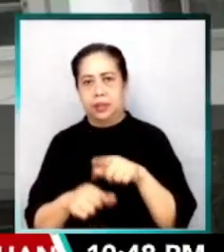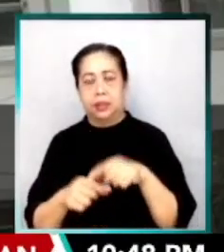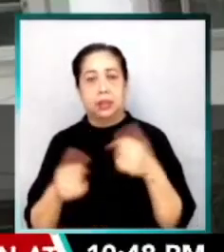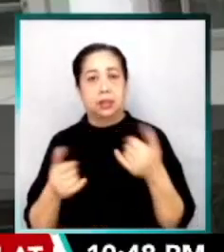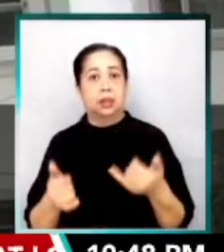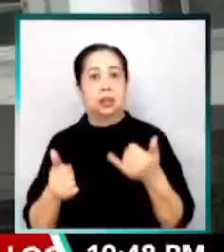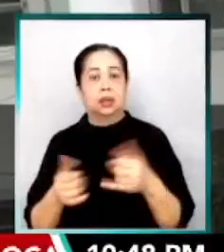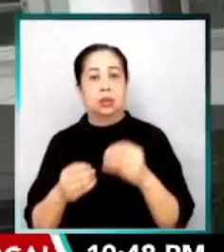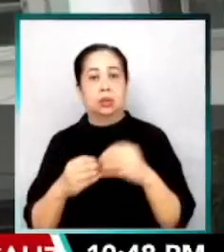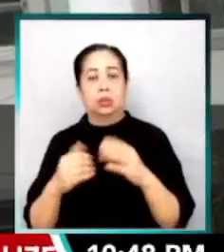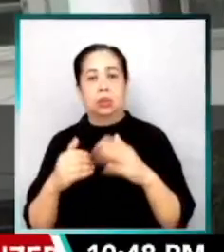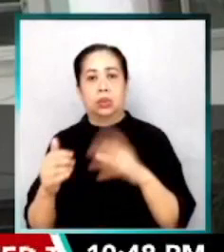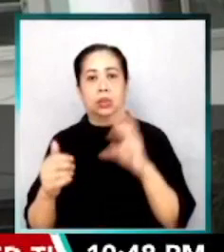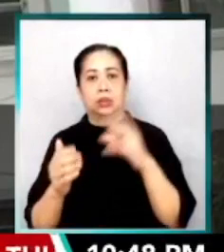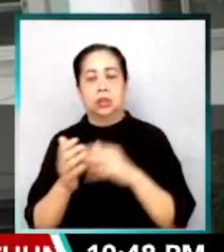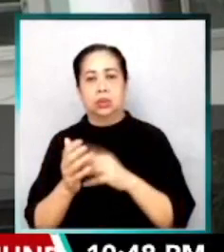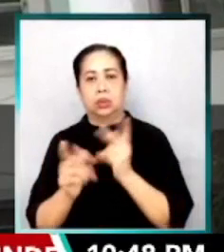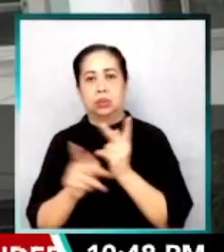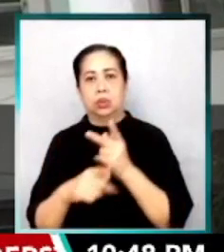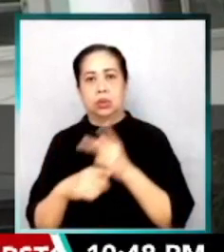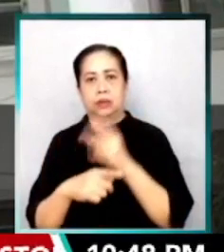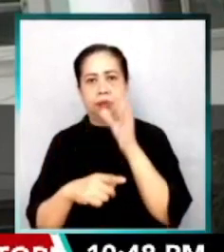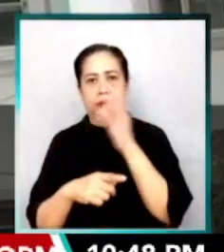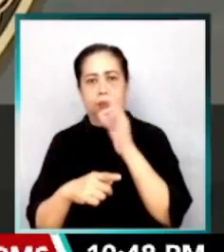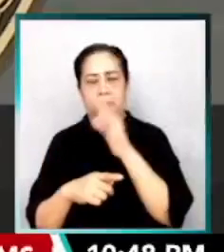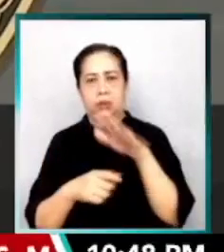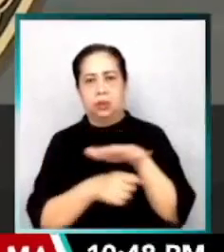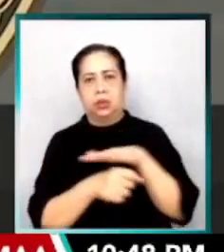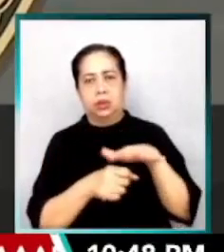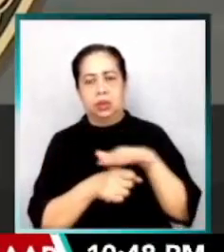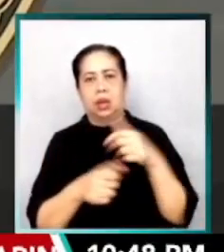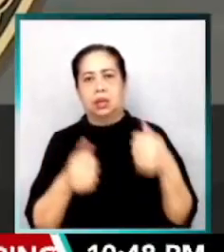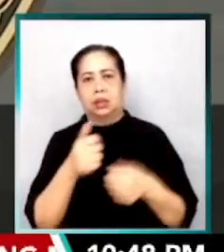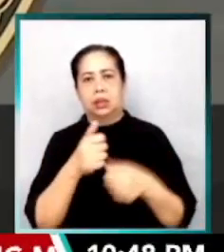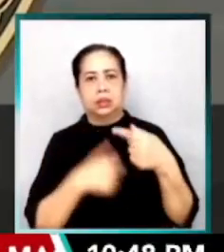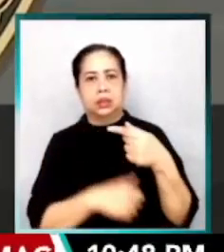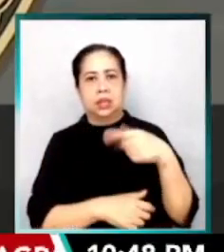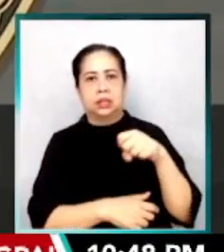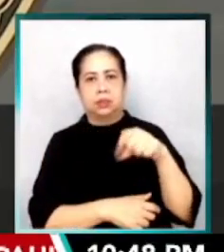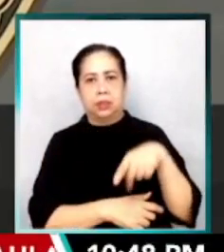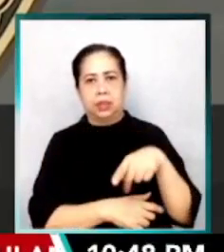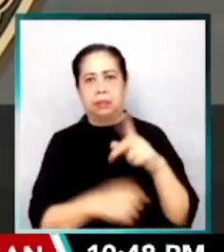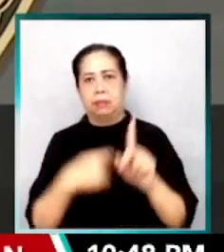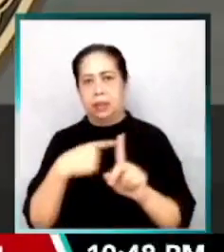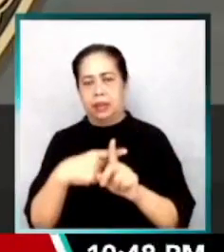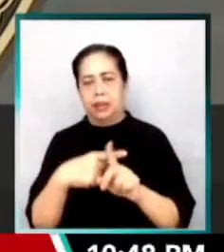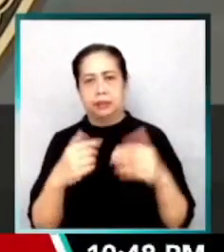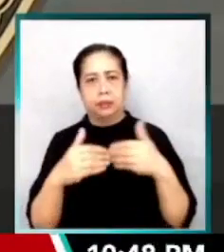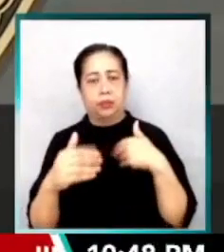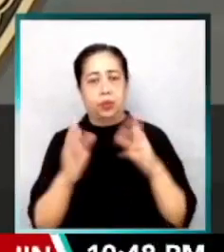mahigit 6,000 produktong Pinoy ang sakop ng GSP+. Bago ang kanyang mga pulong,